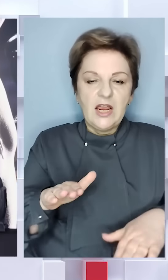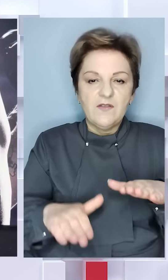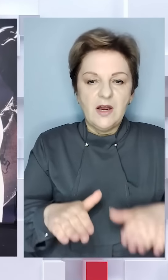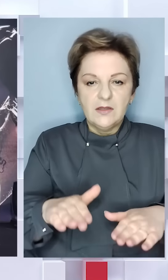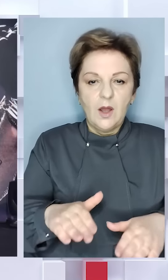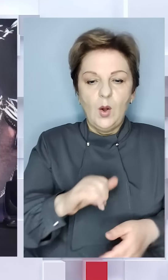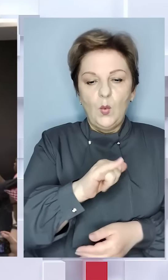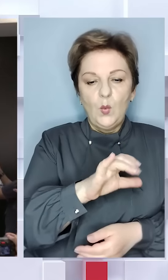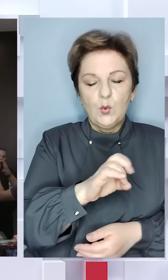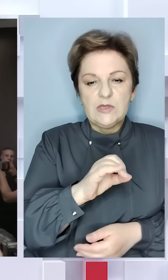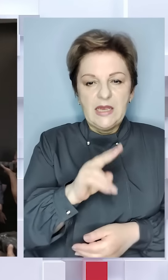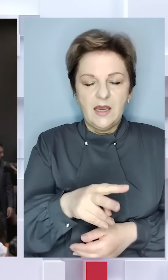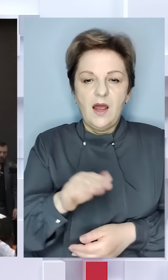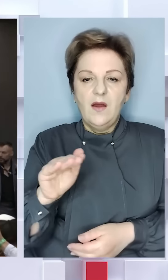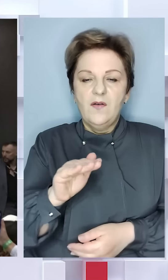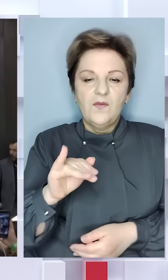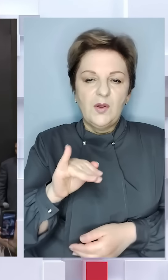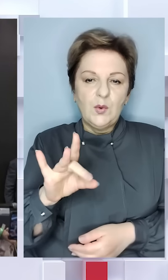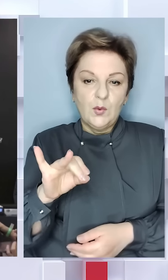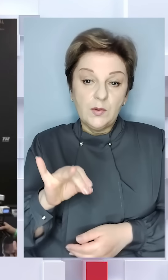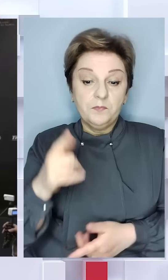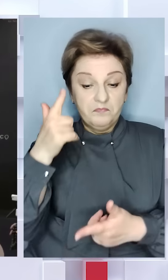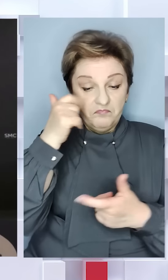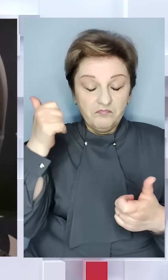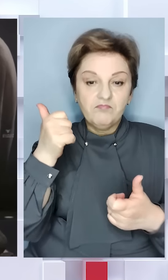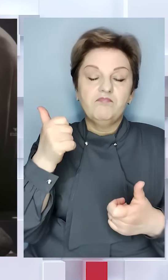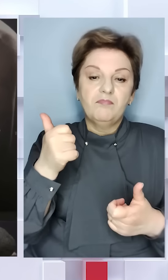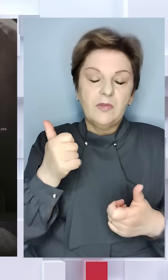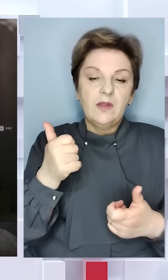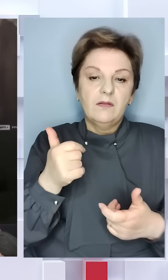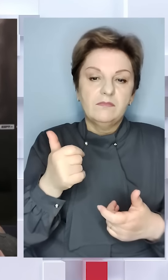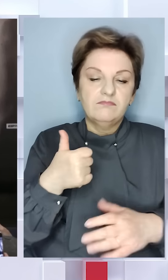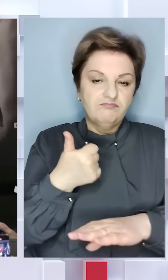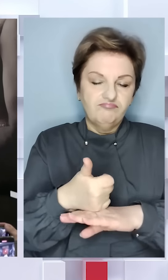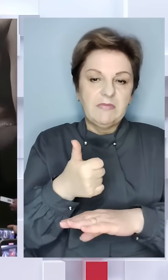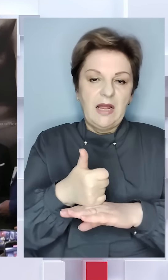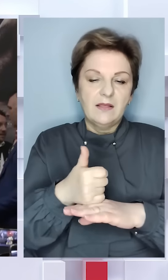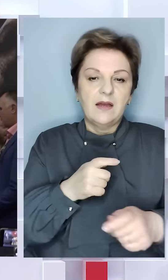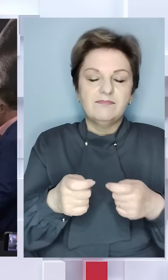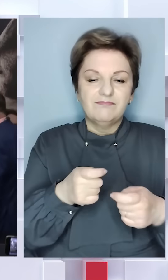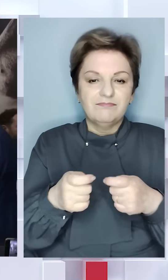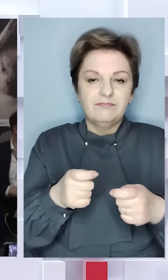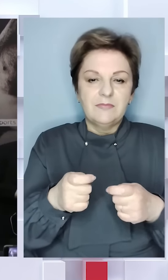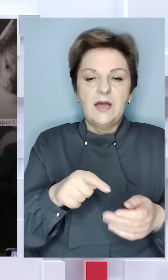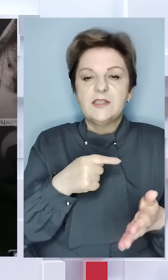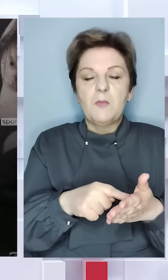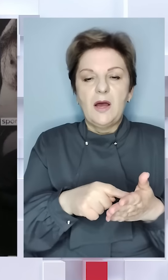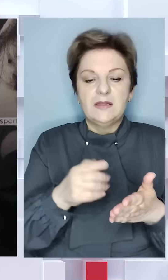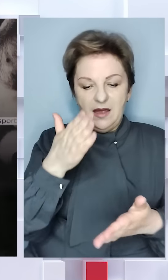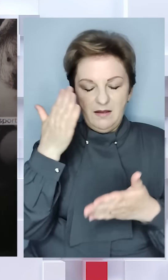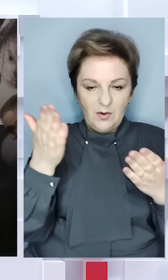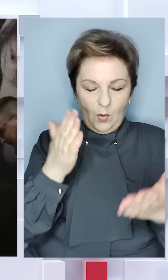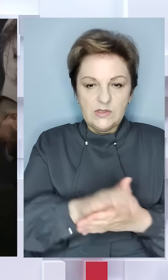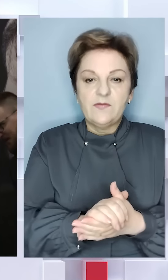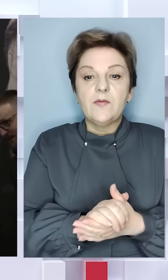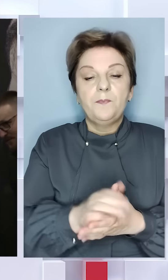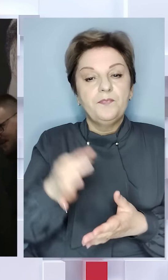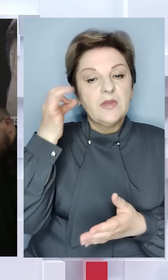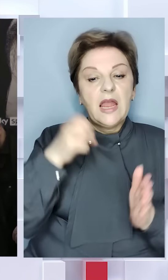Тайсоном Ф'юрі. Таку заяву зробив голова Генерального управління з питань розваг Туркі Аль-Аль-Шейх. Нагадаємо,